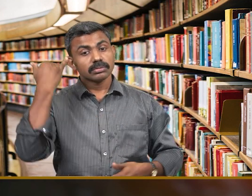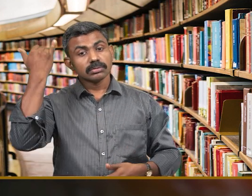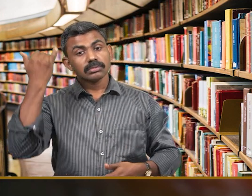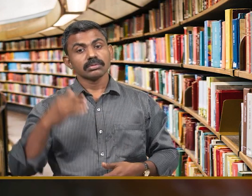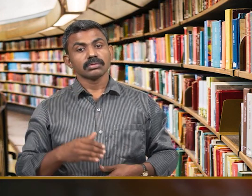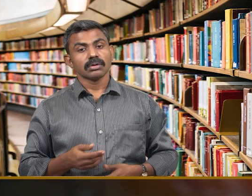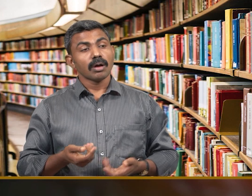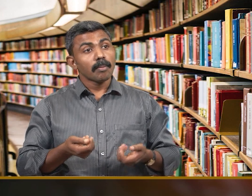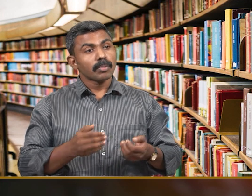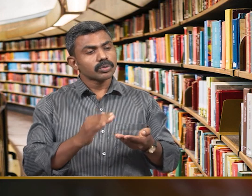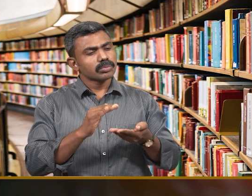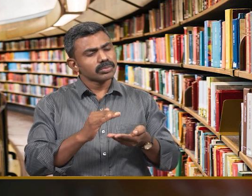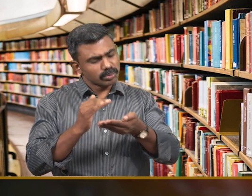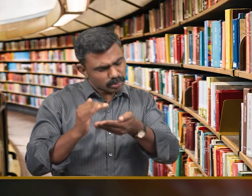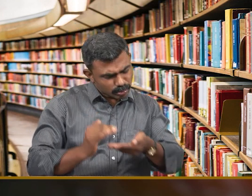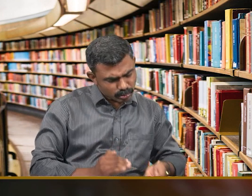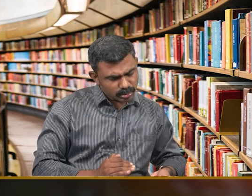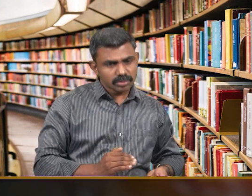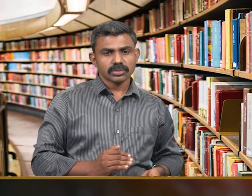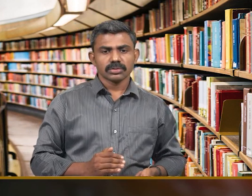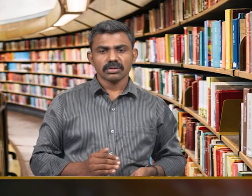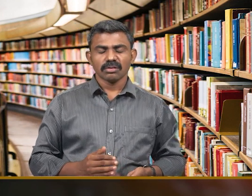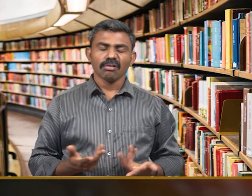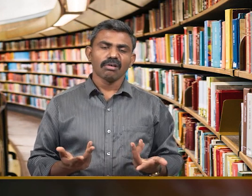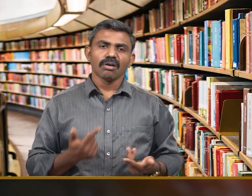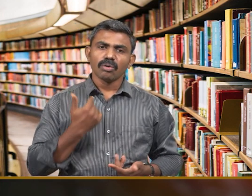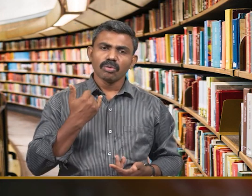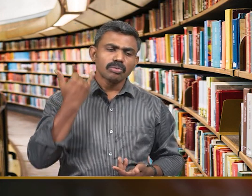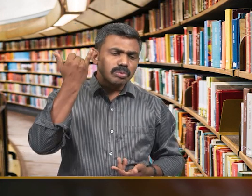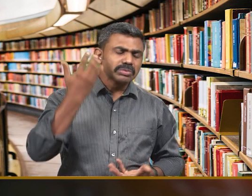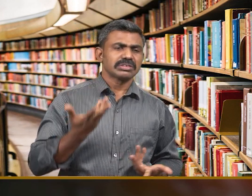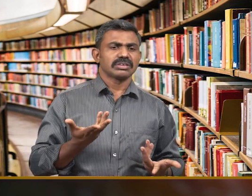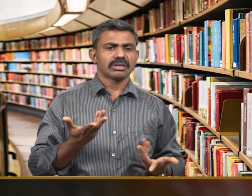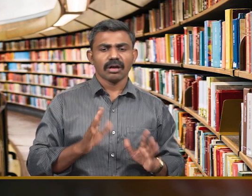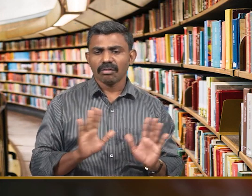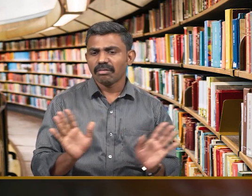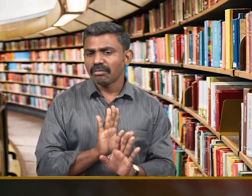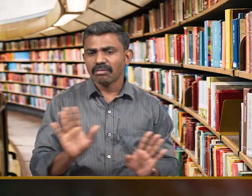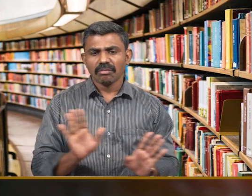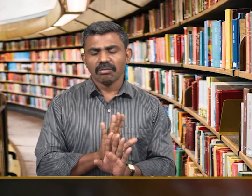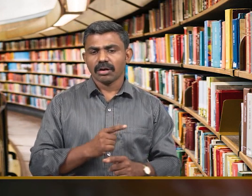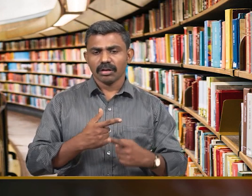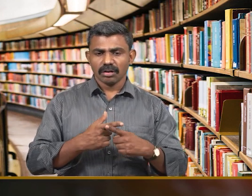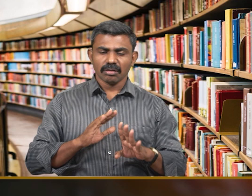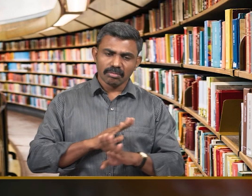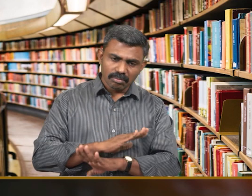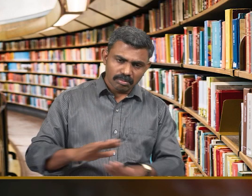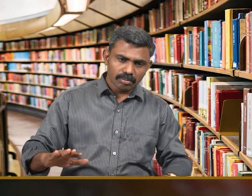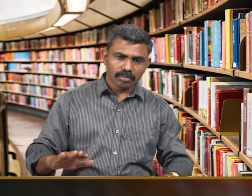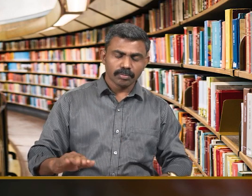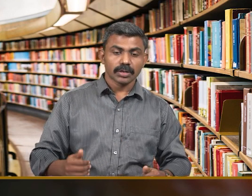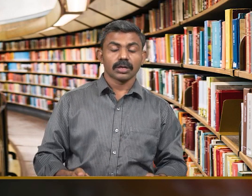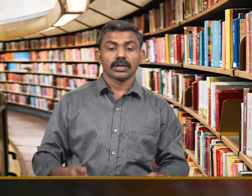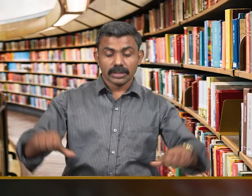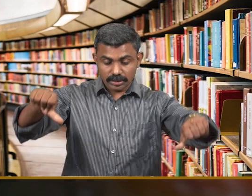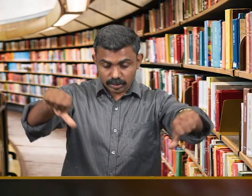அப்படின்னா ஏன்னா பணத்தோட மதிப்பு குறைஞ்சி போச்சு, அப்போ கடன் கொடுத்தா நம்ம கண்டிப்பாக அதில் வட்டியும் கிடைக்காது முதலும் கிடைக்காது, அதனால் யாருமே கடனும் கொடுக்கல. கடன் வாங்குறதும் ஒரு ரொம்ப பெரிய